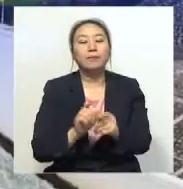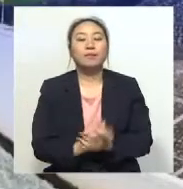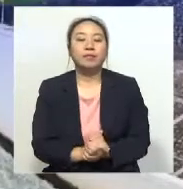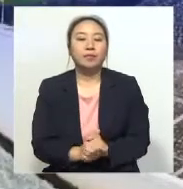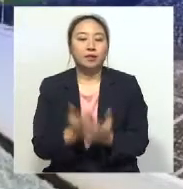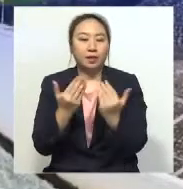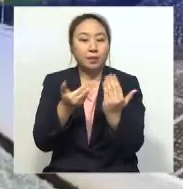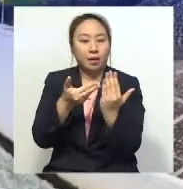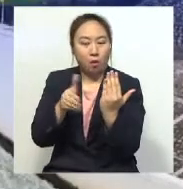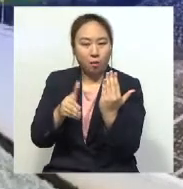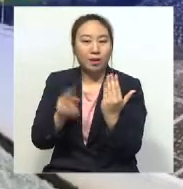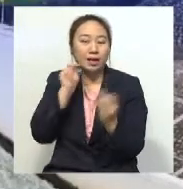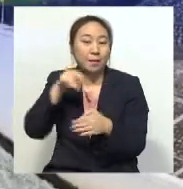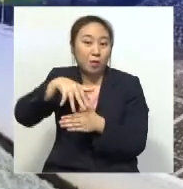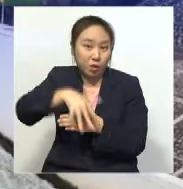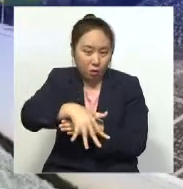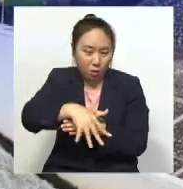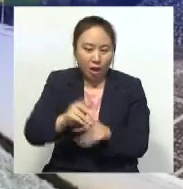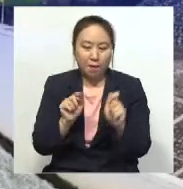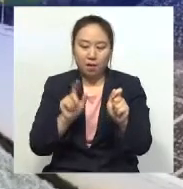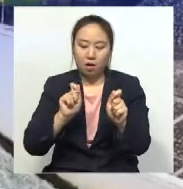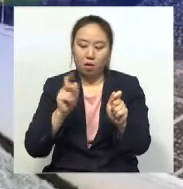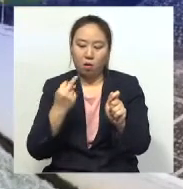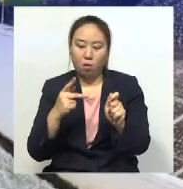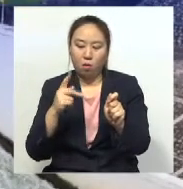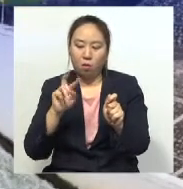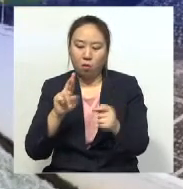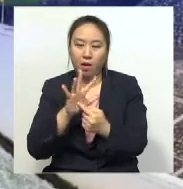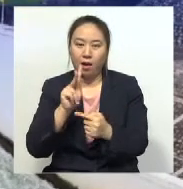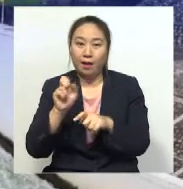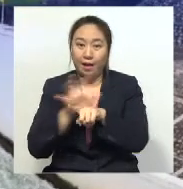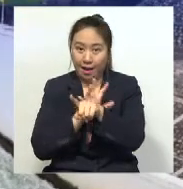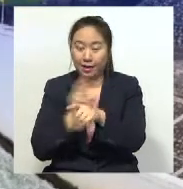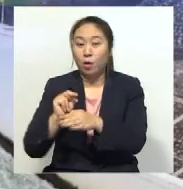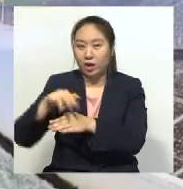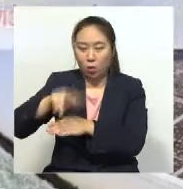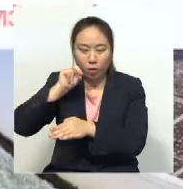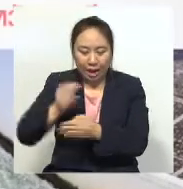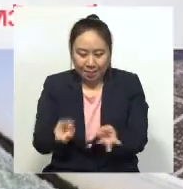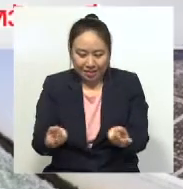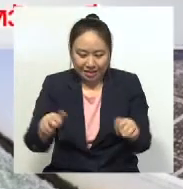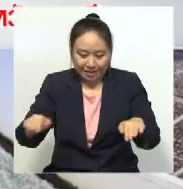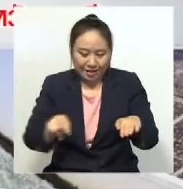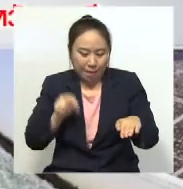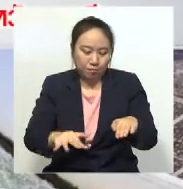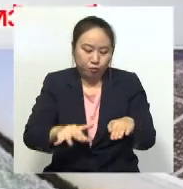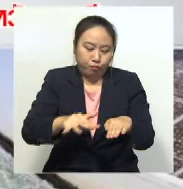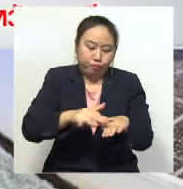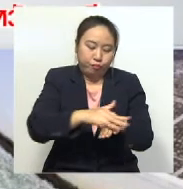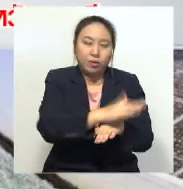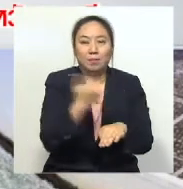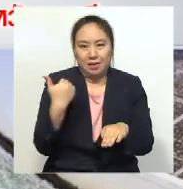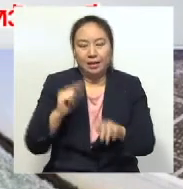ตลิ่งในแม่น้ำนครนายกบริเวณอำเภอองครักษ์จังหวัดนครนายกนะคะแต่ว่าแนวโน้มก็เริ่มทรงตัวค่ะเ